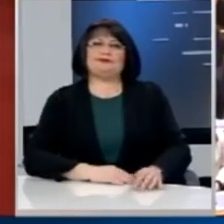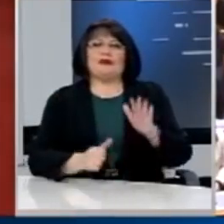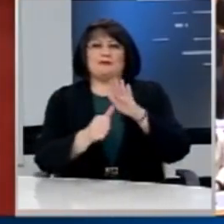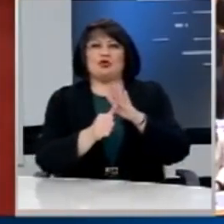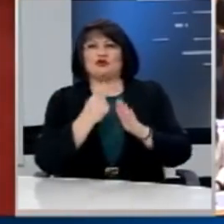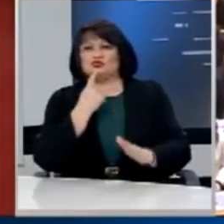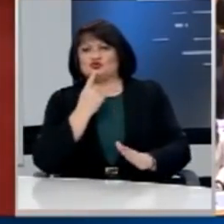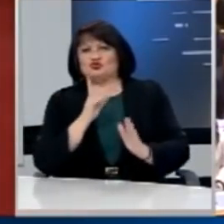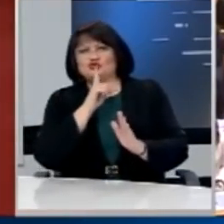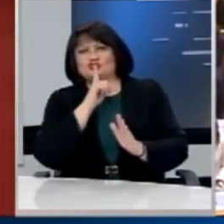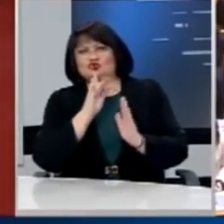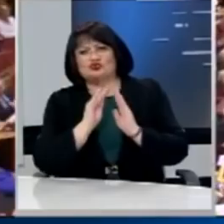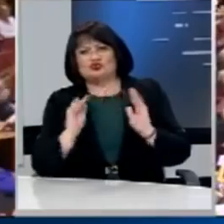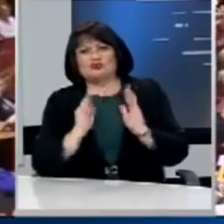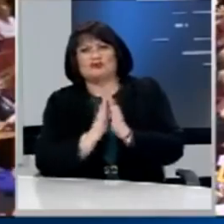Παρακαλώ, κύριοι συνάδελφοι.